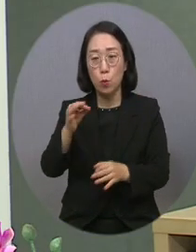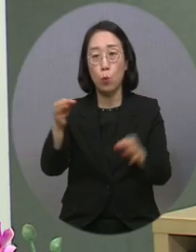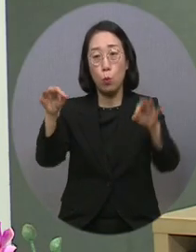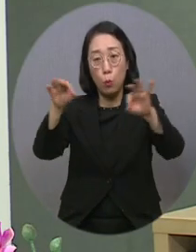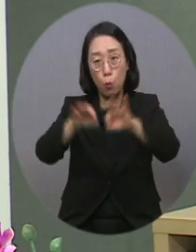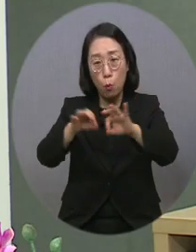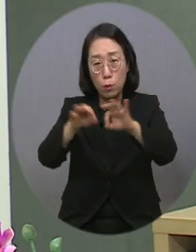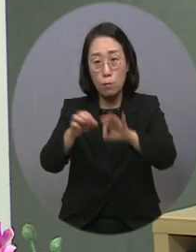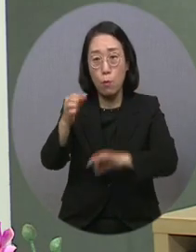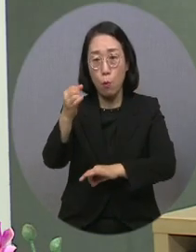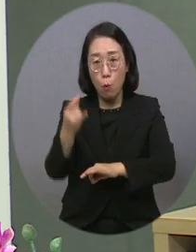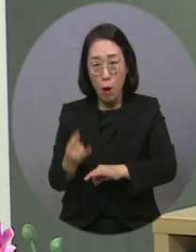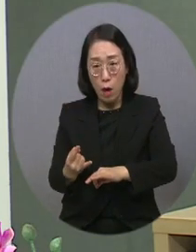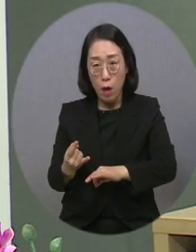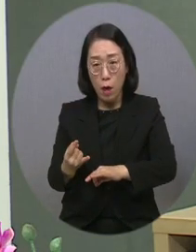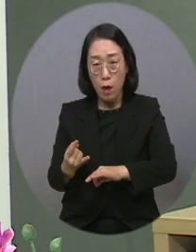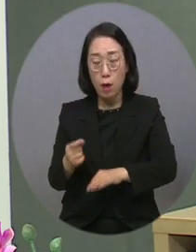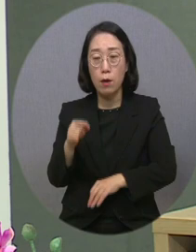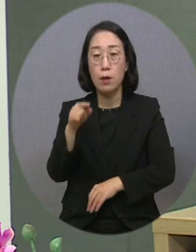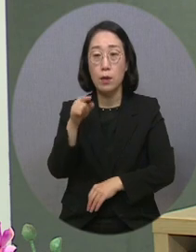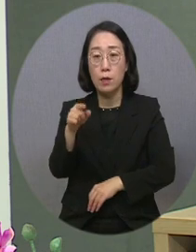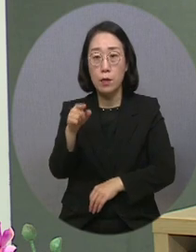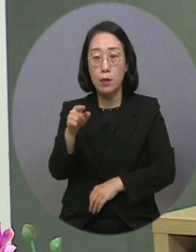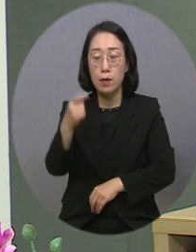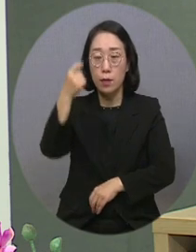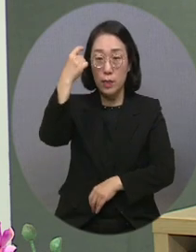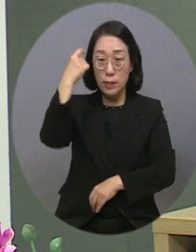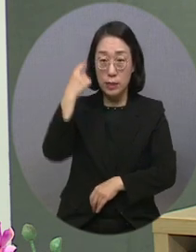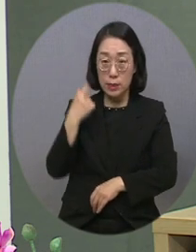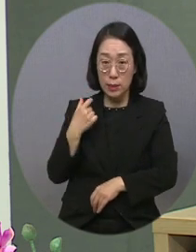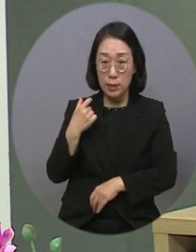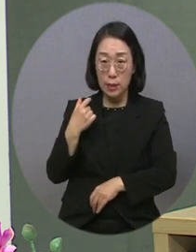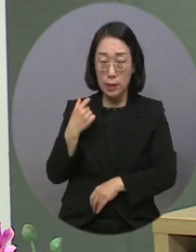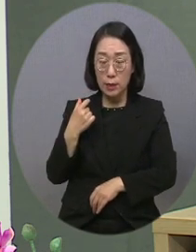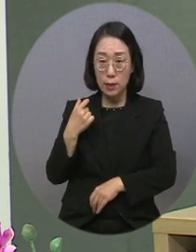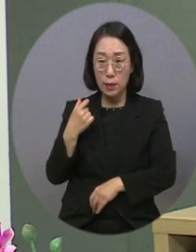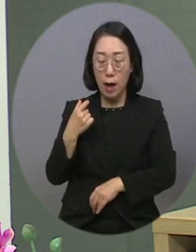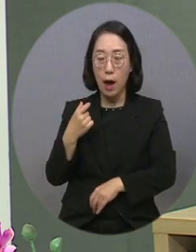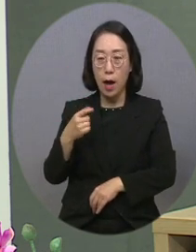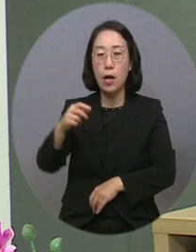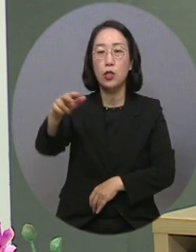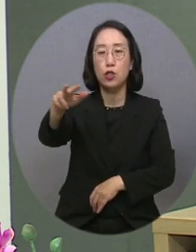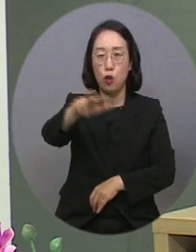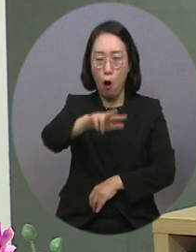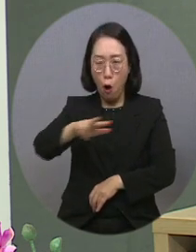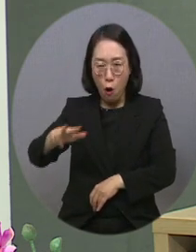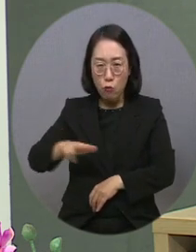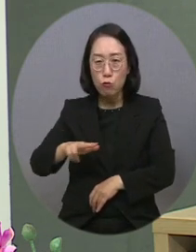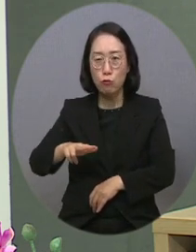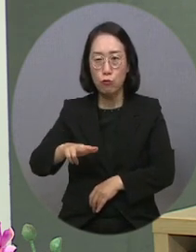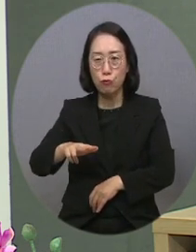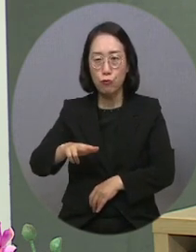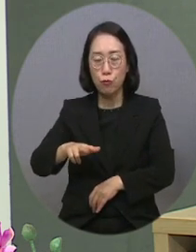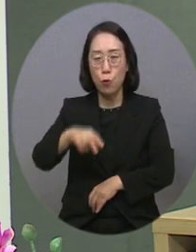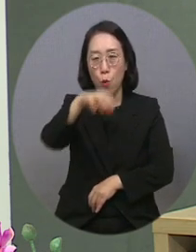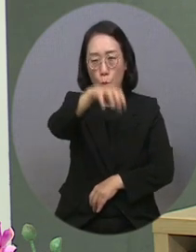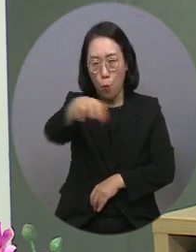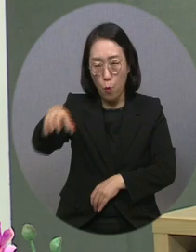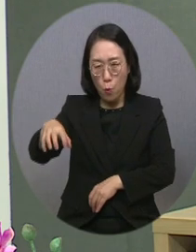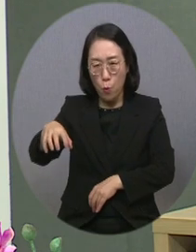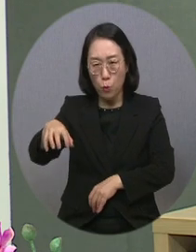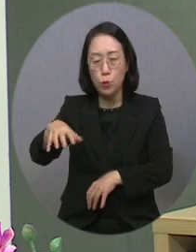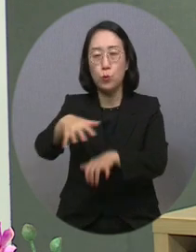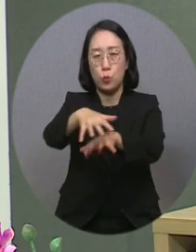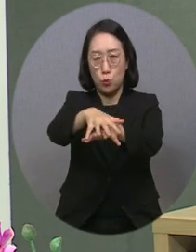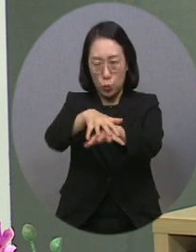게 공동 모금회라는 그 인식이 말하자면 전국적인 조직이기 때문에 그렇게